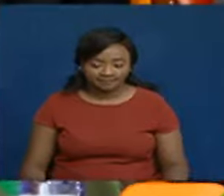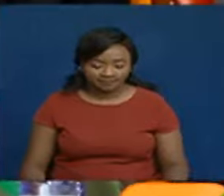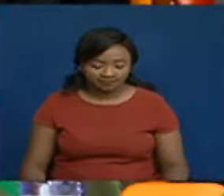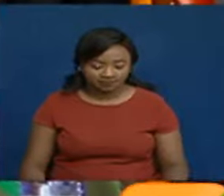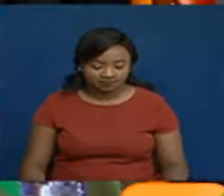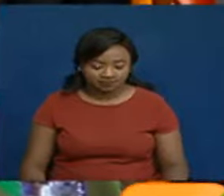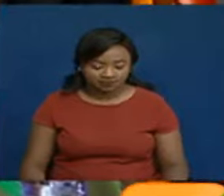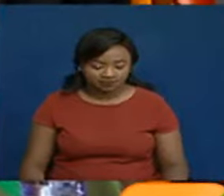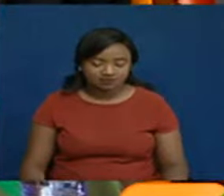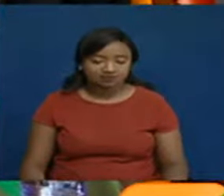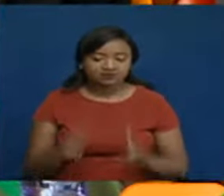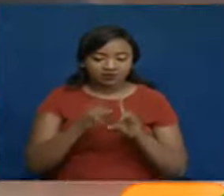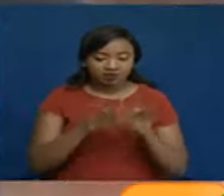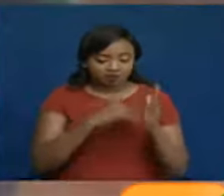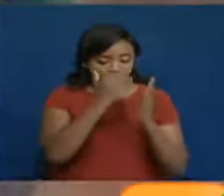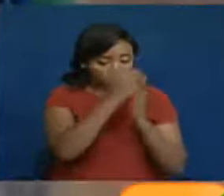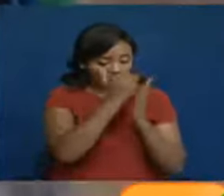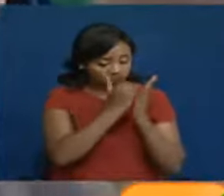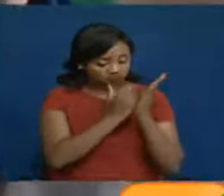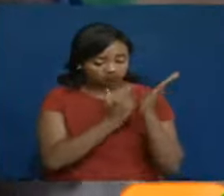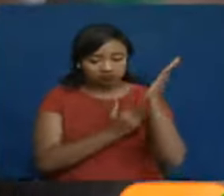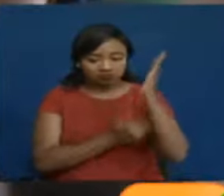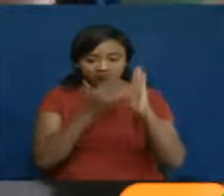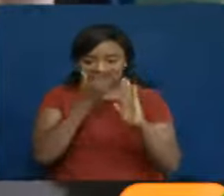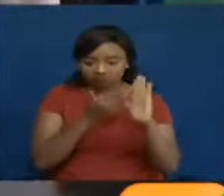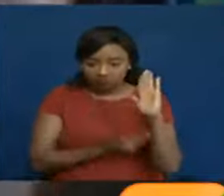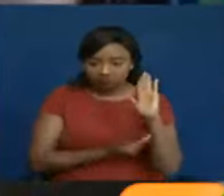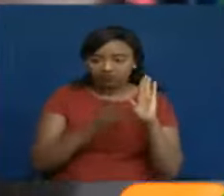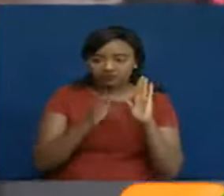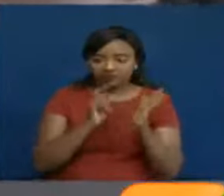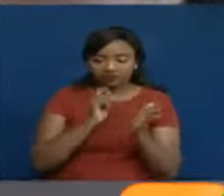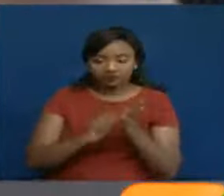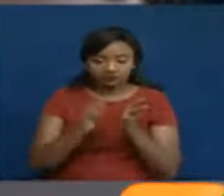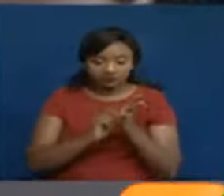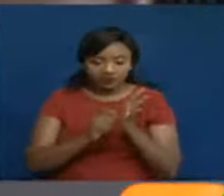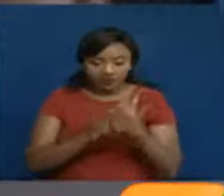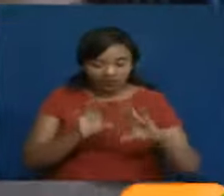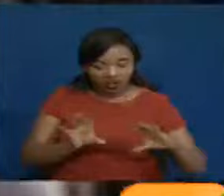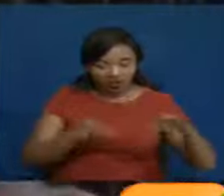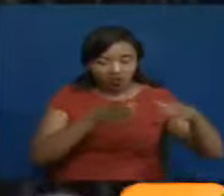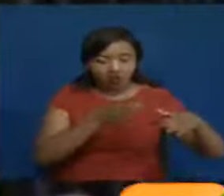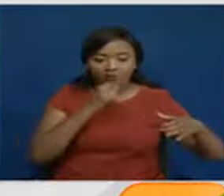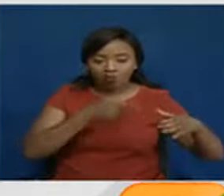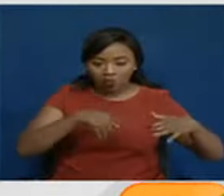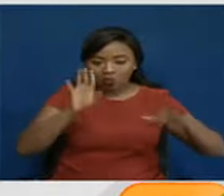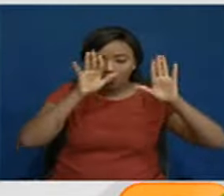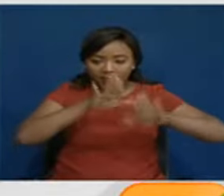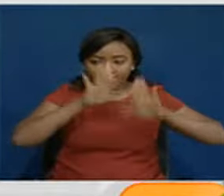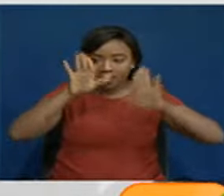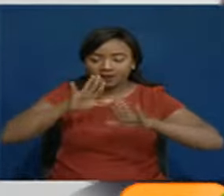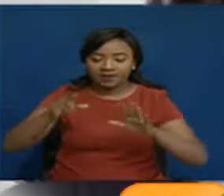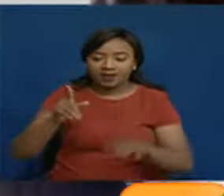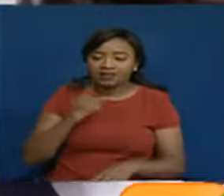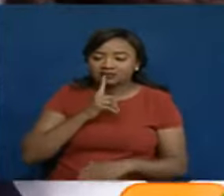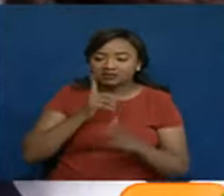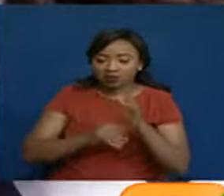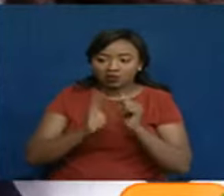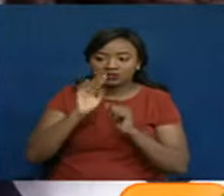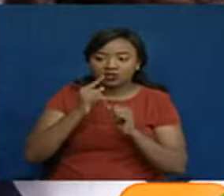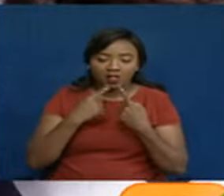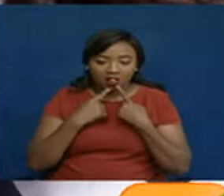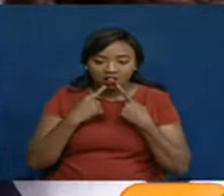Kulingana na ratiba iliyowasilishwa na sekretariati ya kampeni ya Raila Odinga, atazunduliwa rasmi